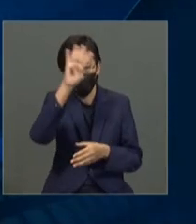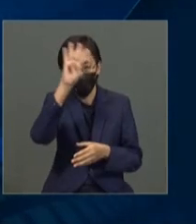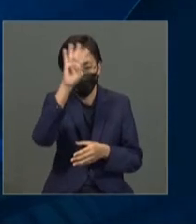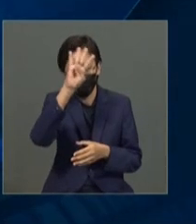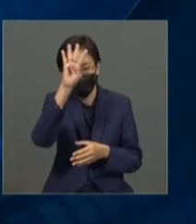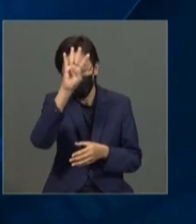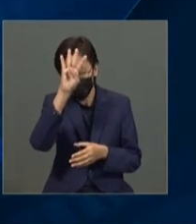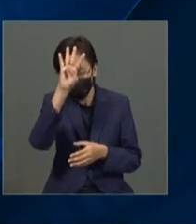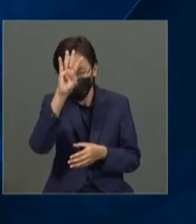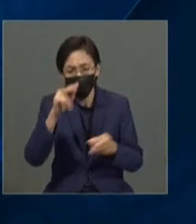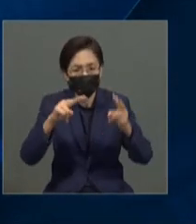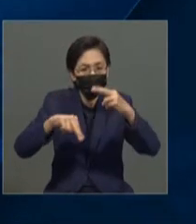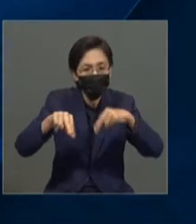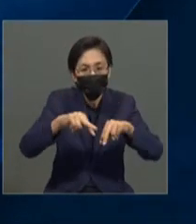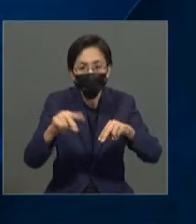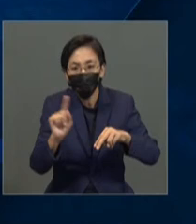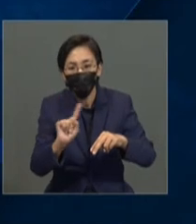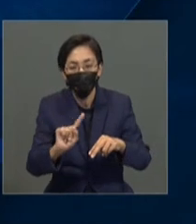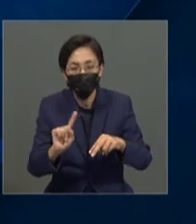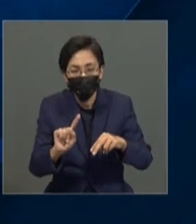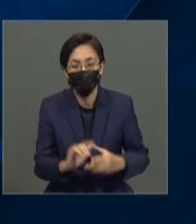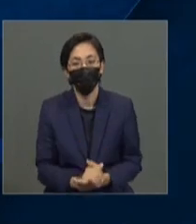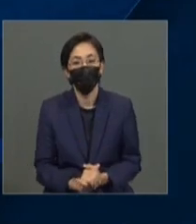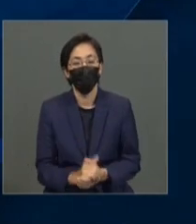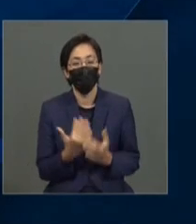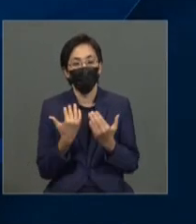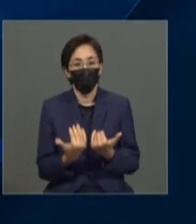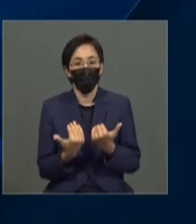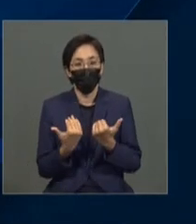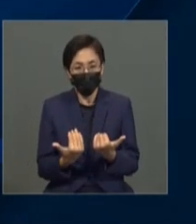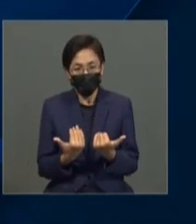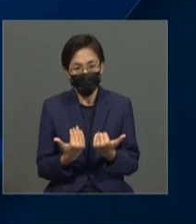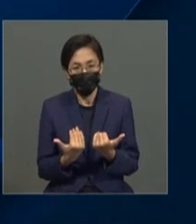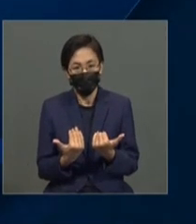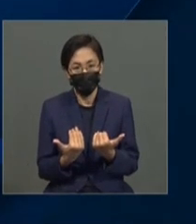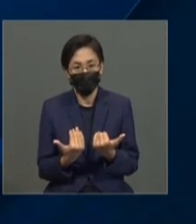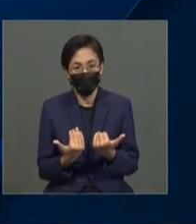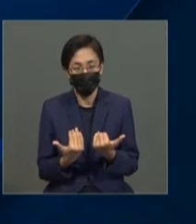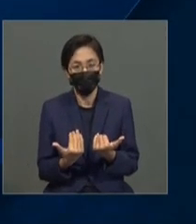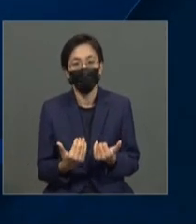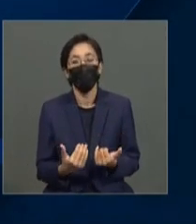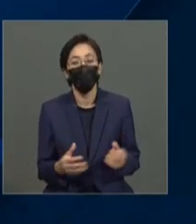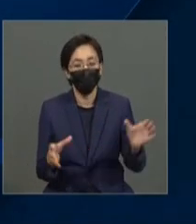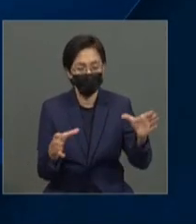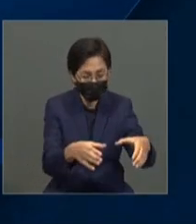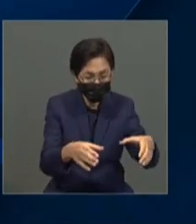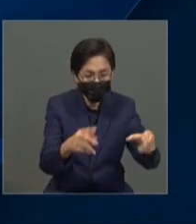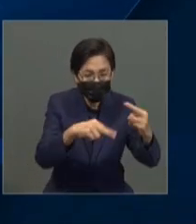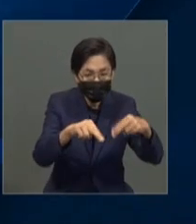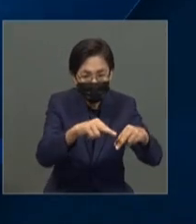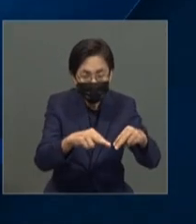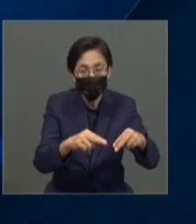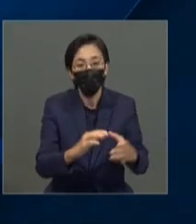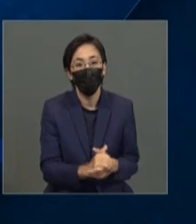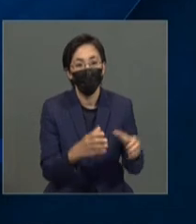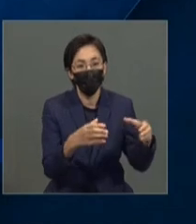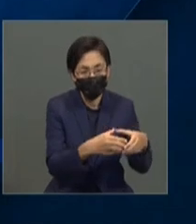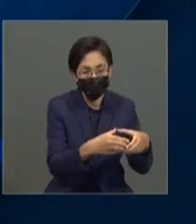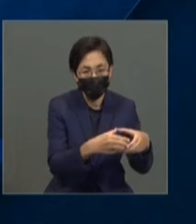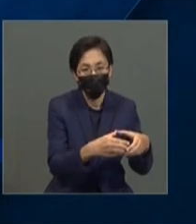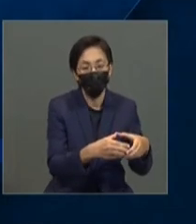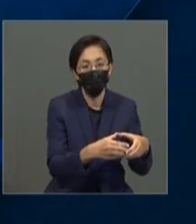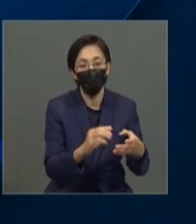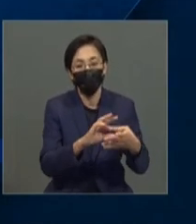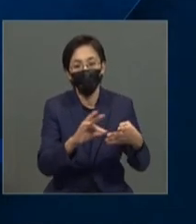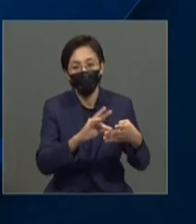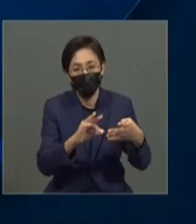ามีการตรวจที่ไหนบ้างตอนนี้นะคะมีระบุเป็นล็อตตั้งแต่ล็อต1ถึง6แฟล